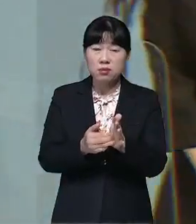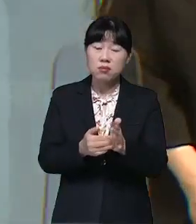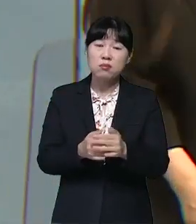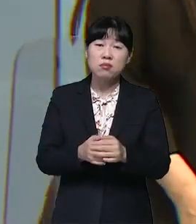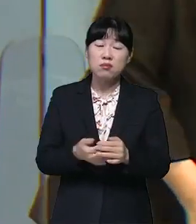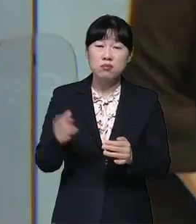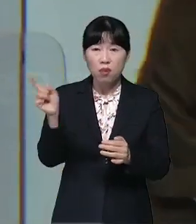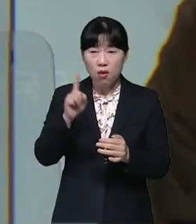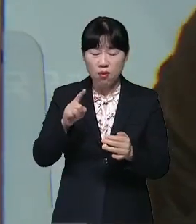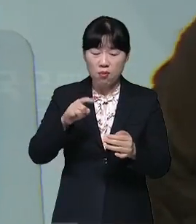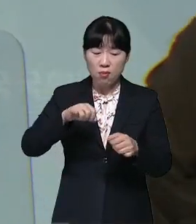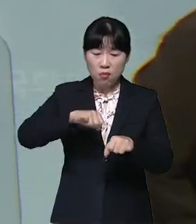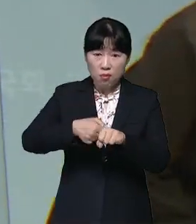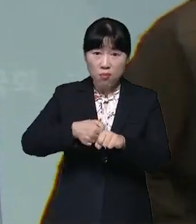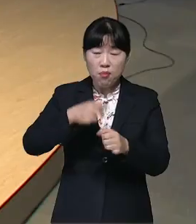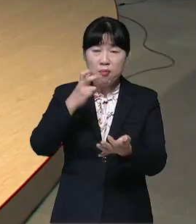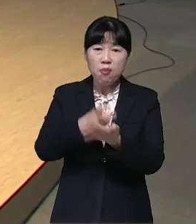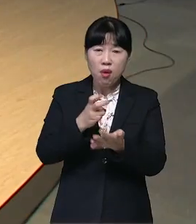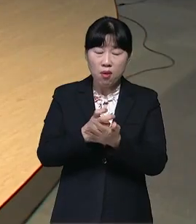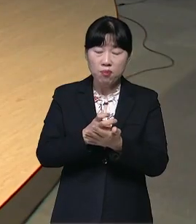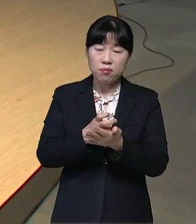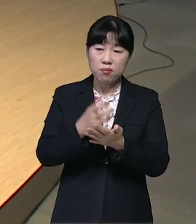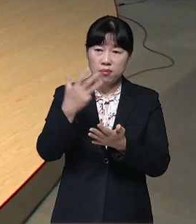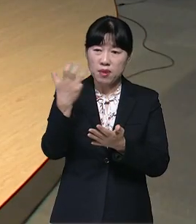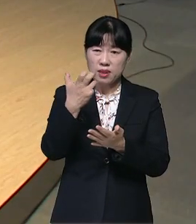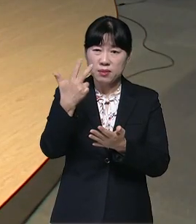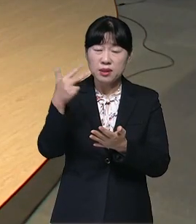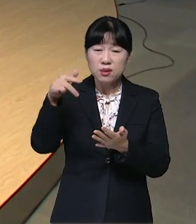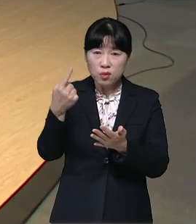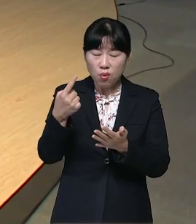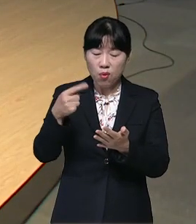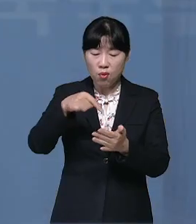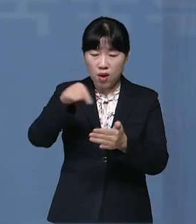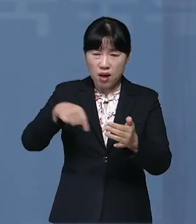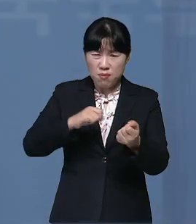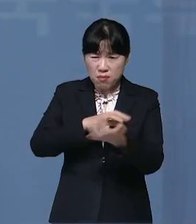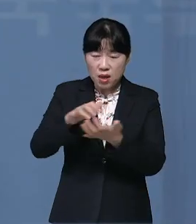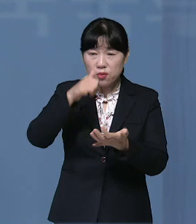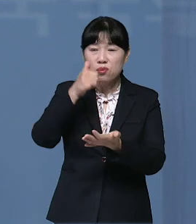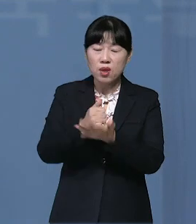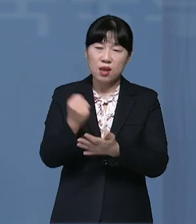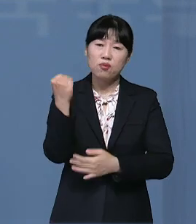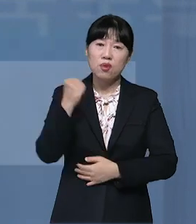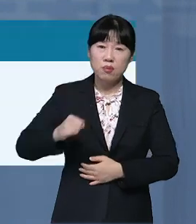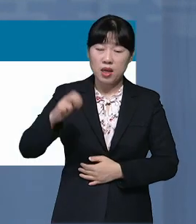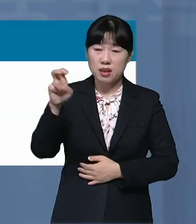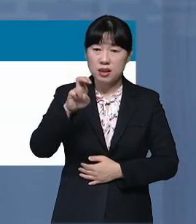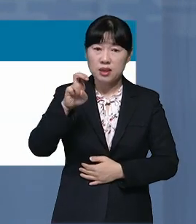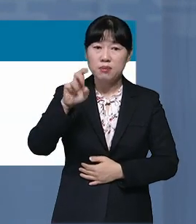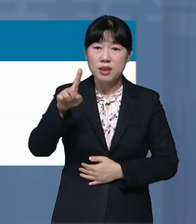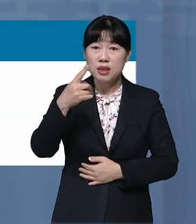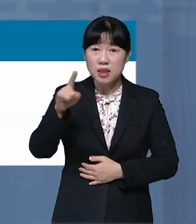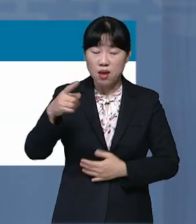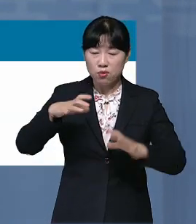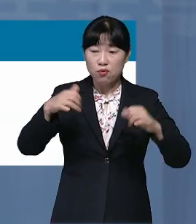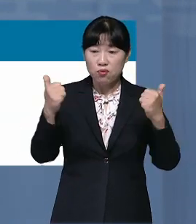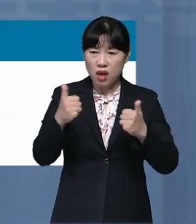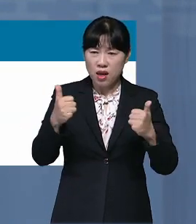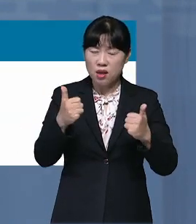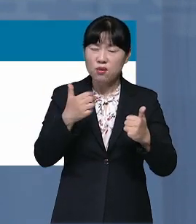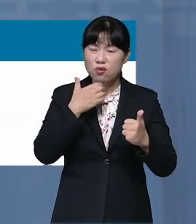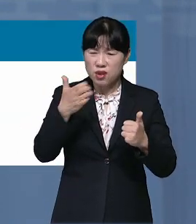전신에 헌법 87조 내란 찌 위반에 해당합니다 1 11대 국회는 94 의 천수를 누리고 있는